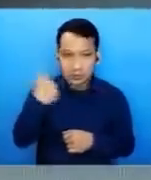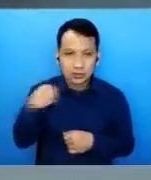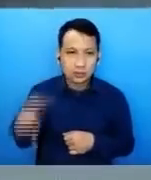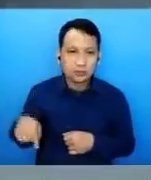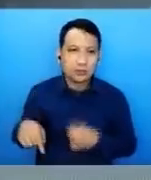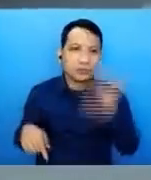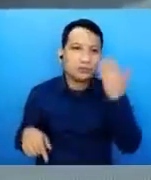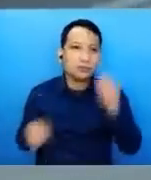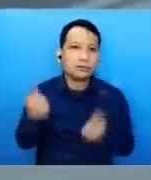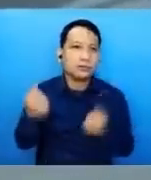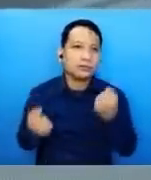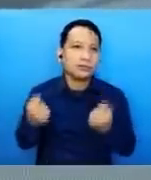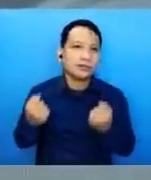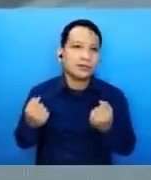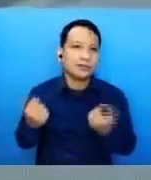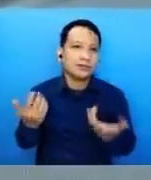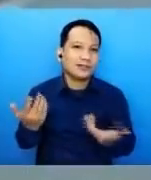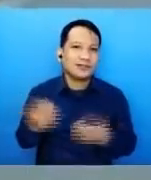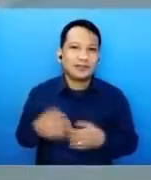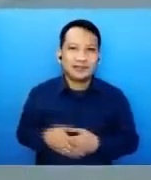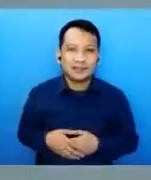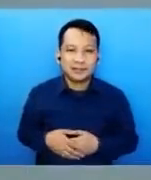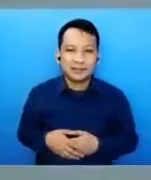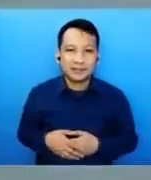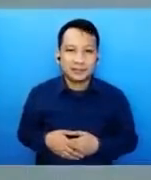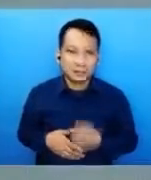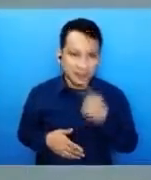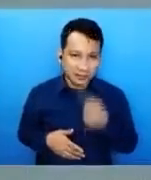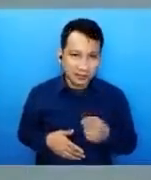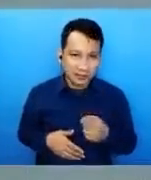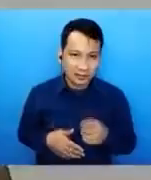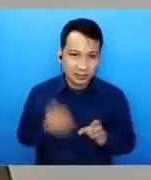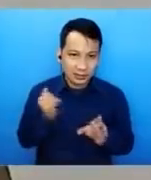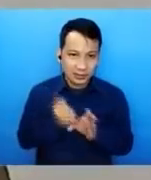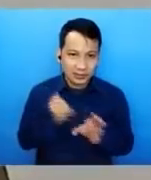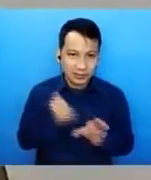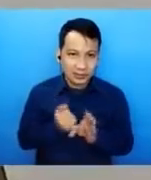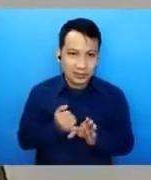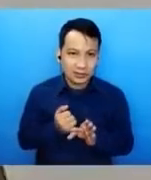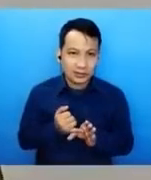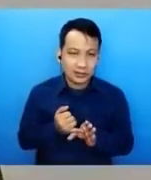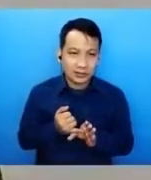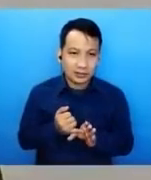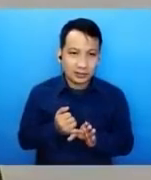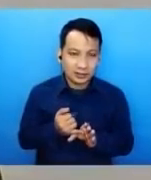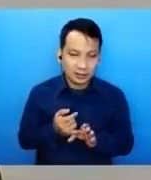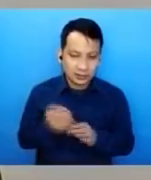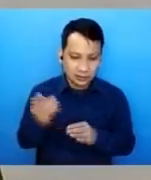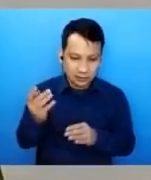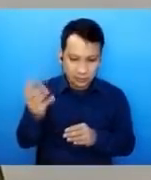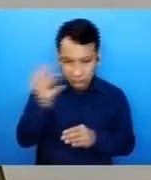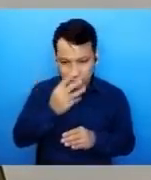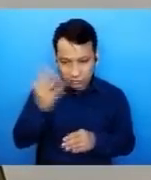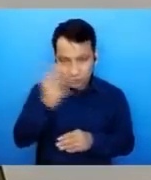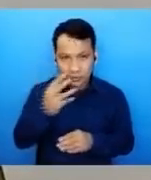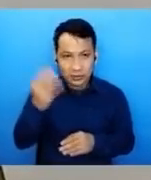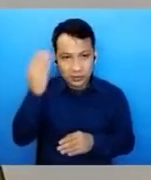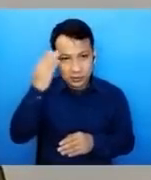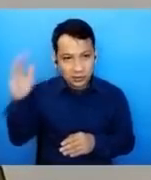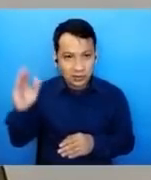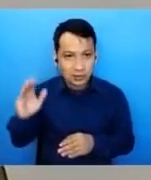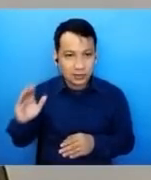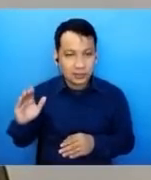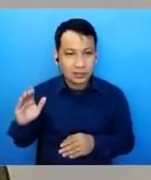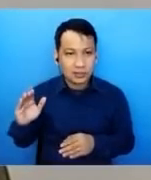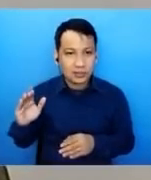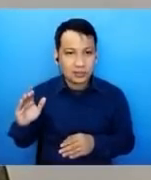siya marunong magmaneho. Nung pagkuha niya kasi sa jeep, bumangga yung jeep, nataranta siya. Hindi niya